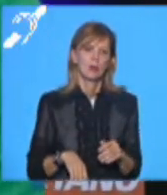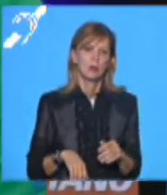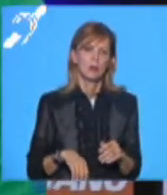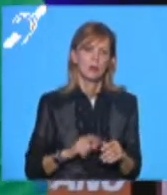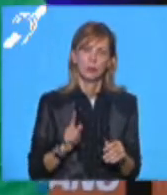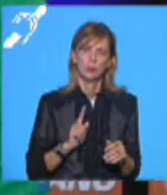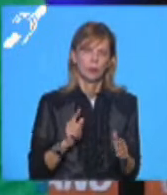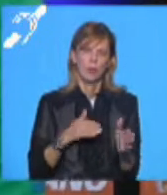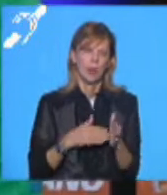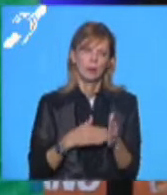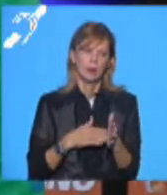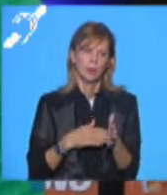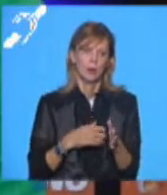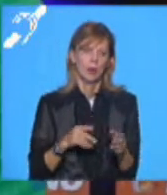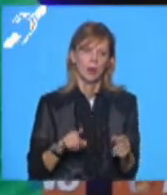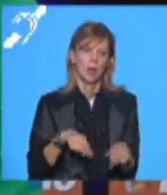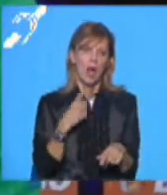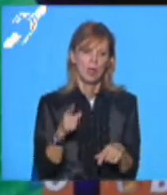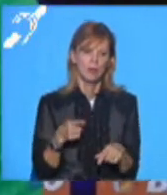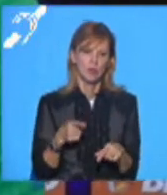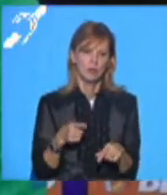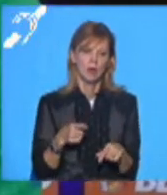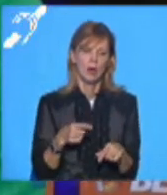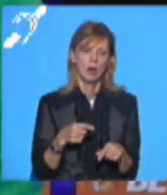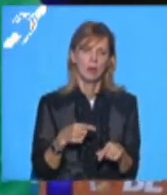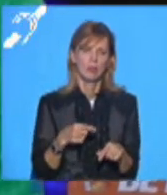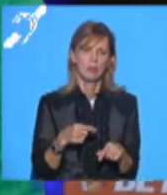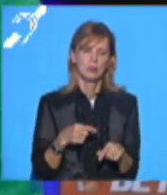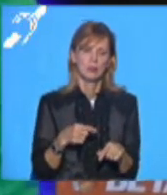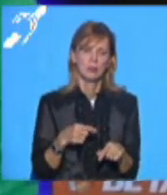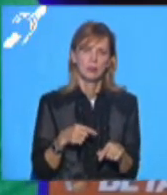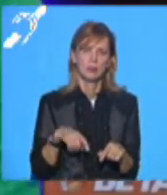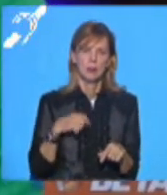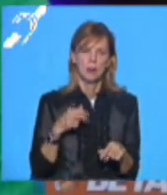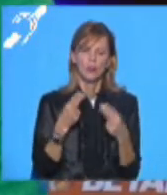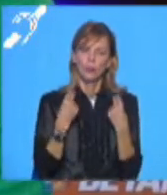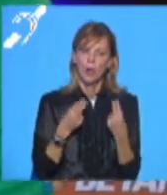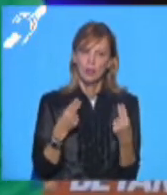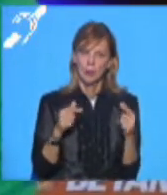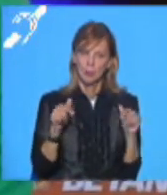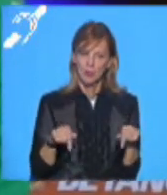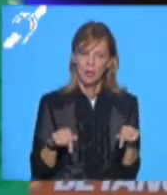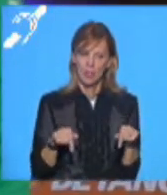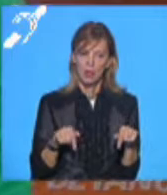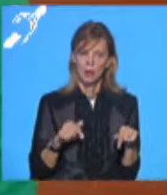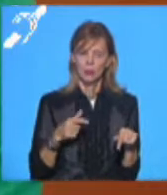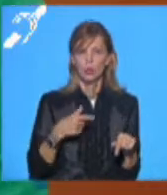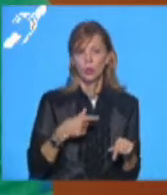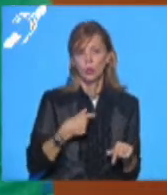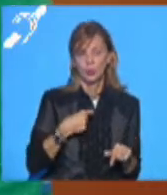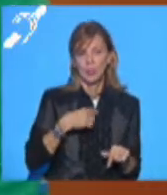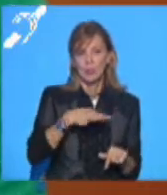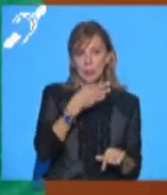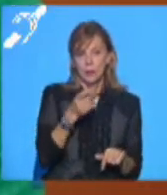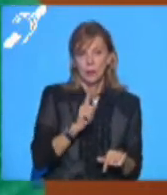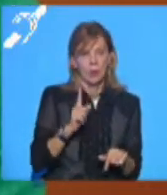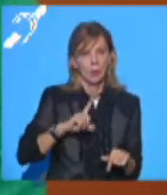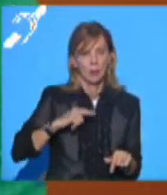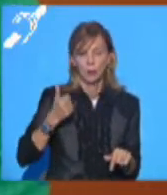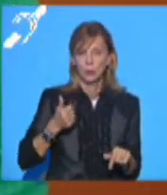Nu mai trebuie să fii concentrat pentru fotbal, pentru că condițiile sunt, nu mai putem să plângem. Așa